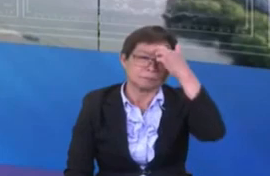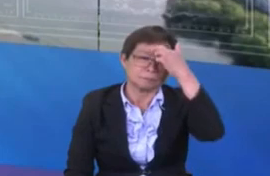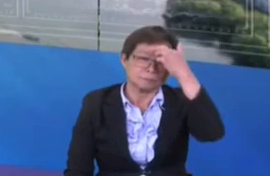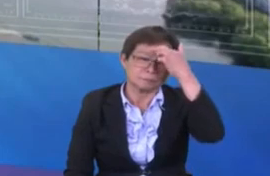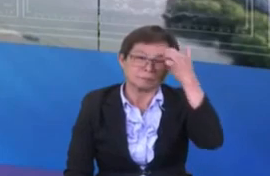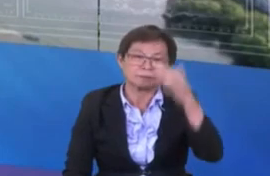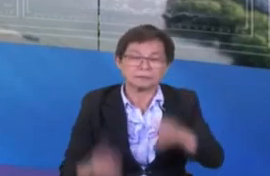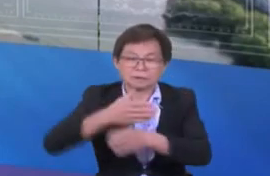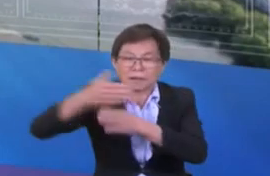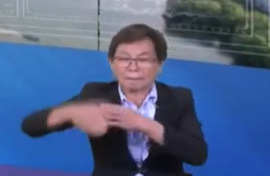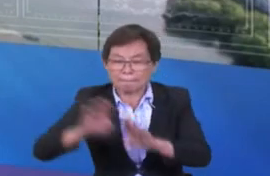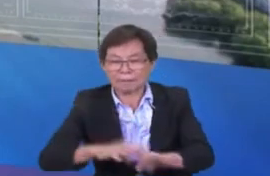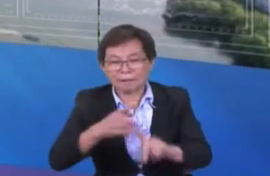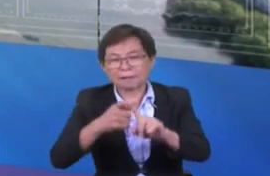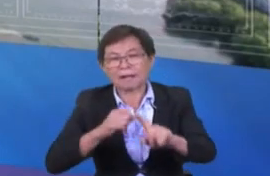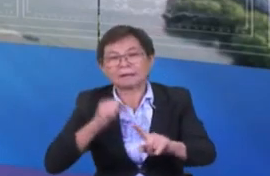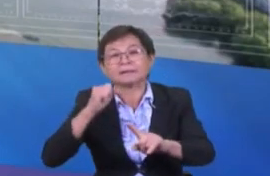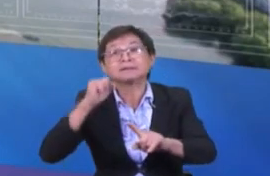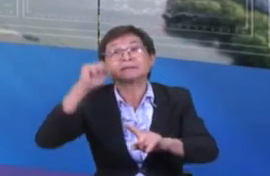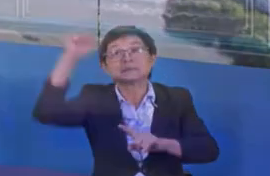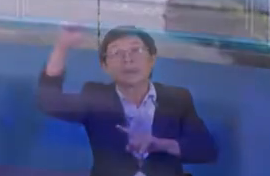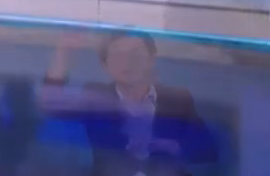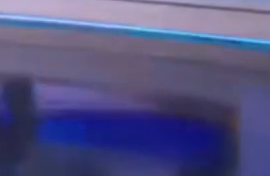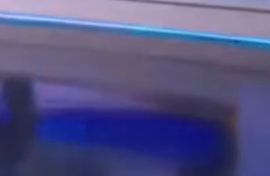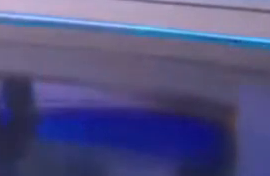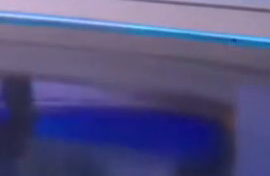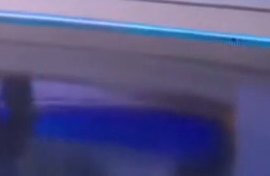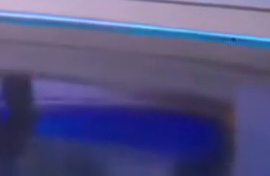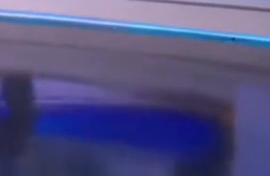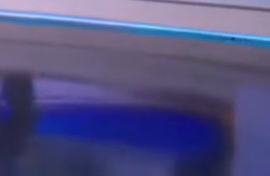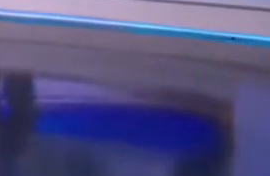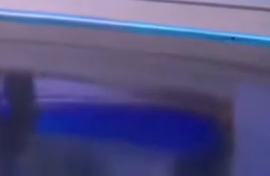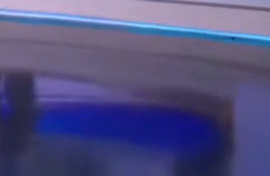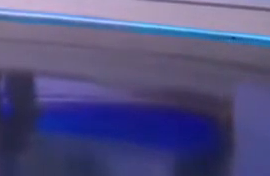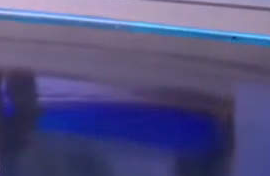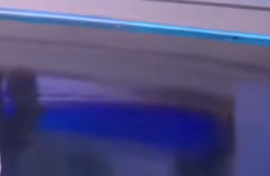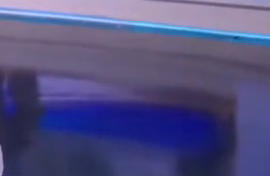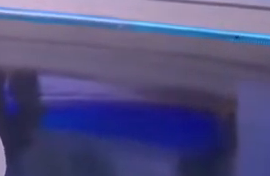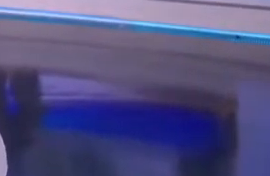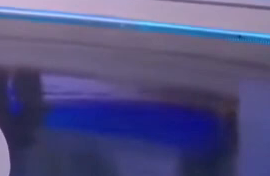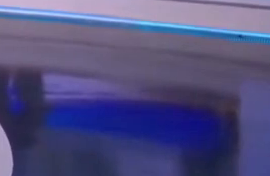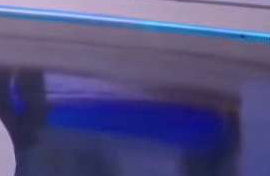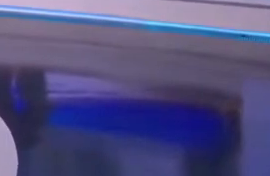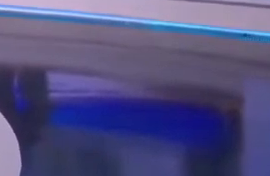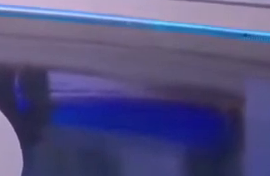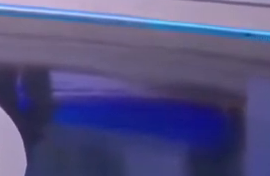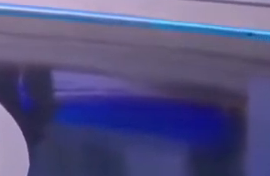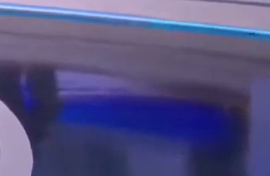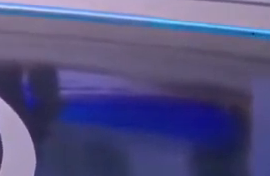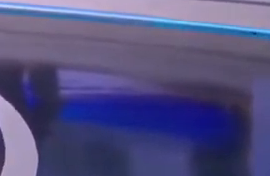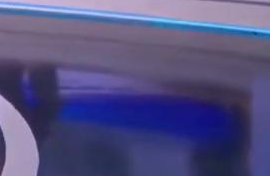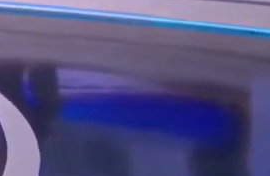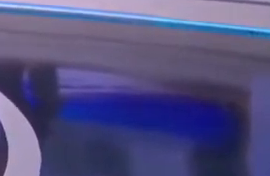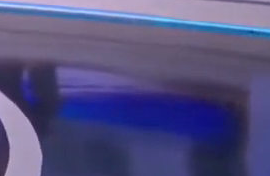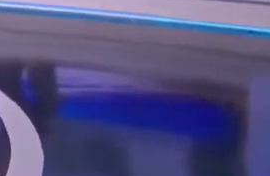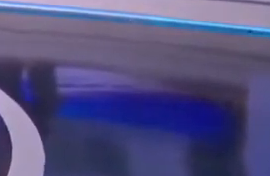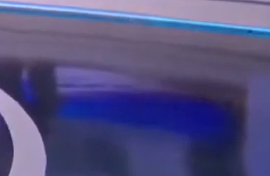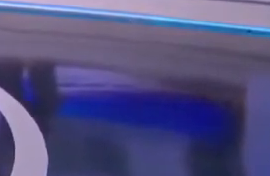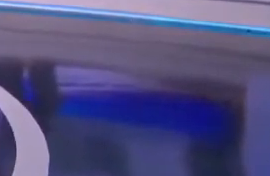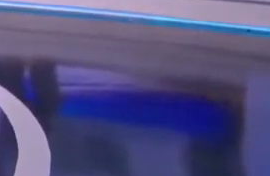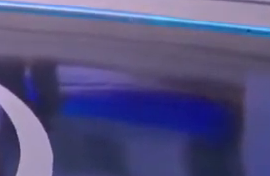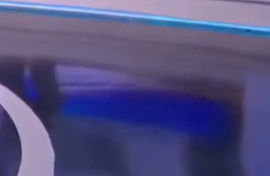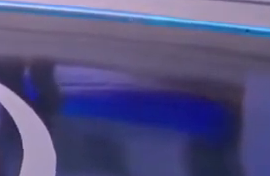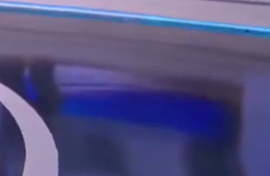miskin paparan berita dari negeri dibawa Bayu bersama dengan sayur Robin Tuliskan kesetiaan anda bersama lebih jumlah untuk perkembangan seterusnya